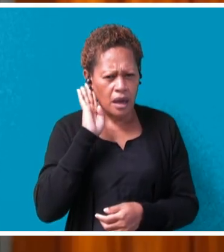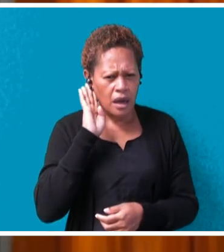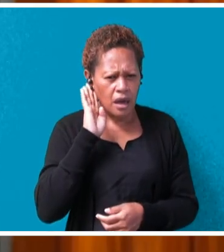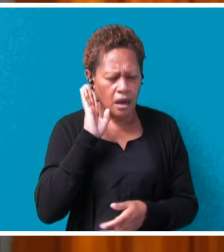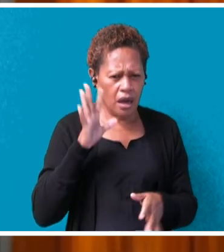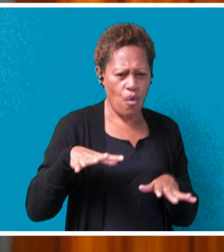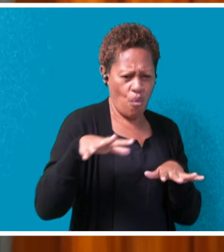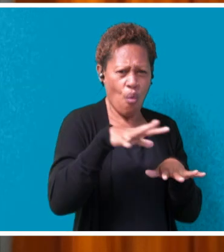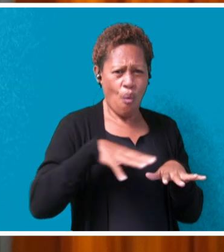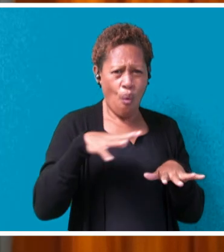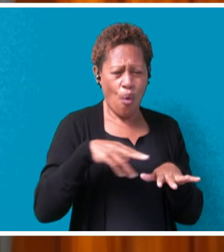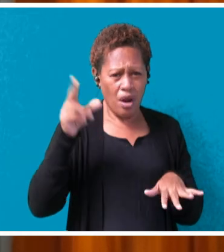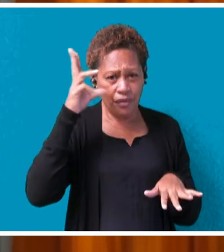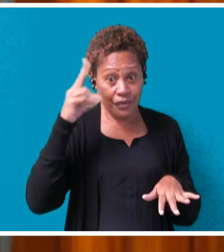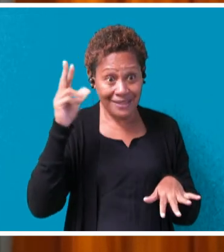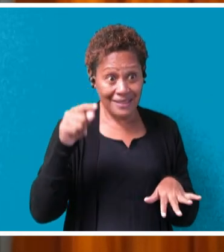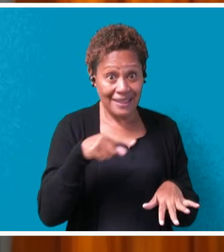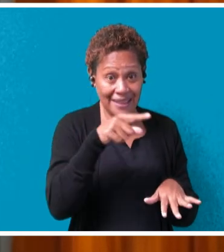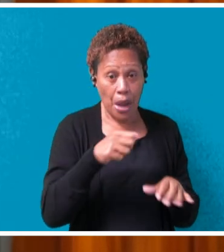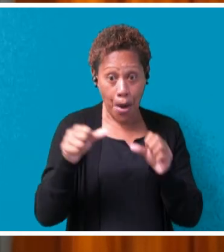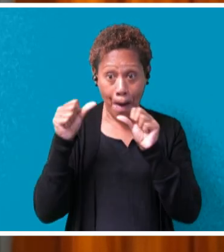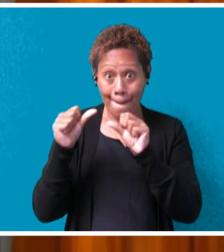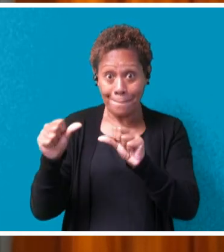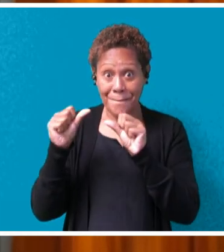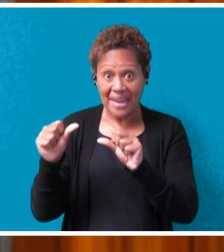ramala ni bosa nang woni turang balan na presidente na turang